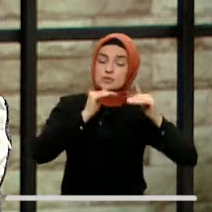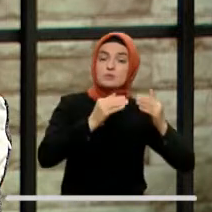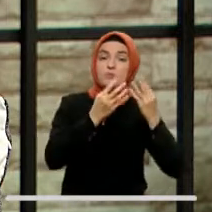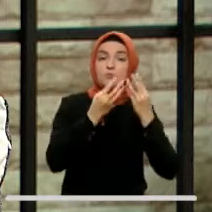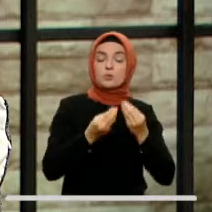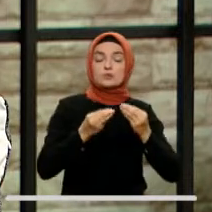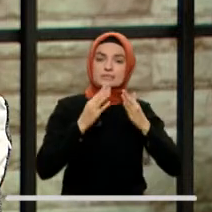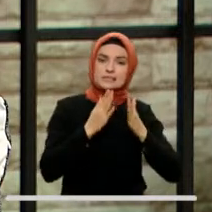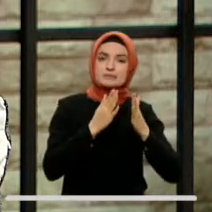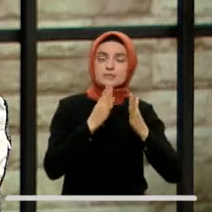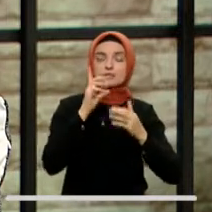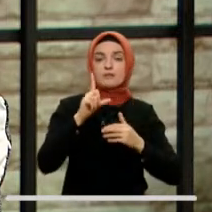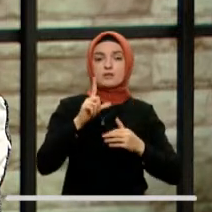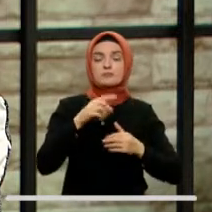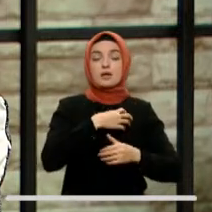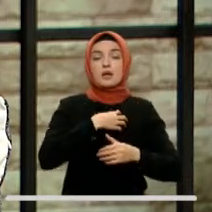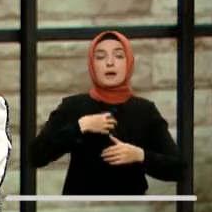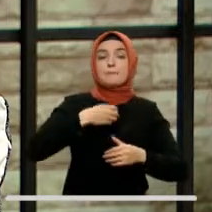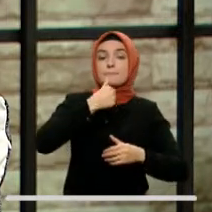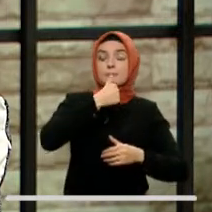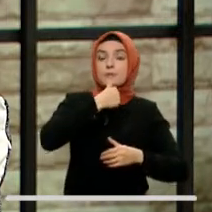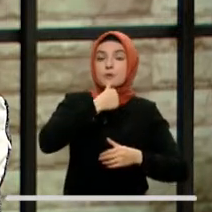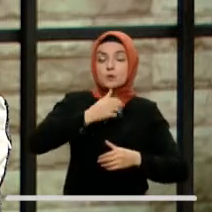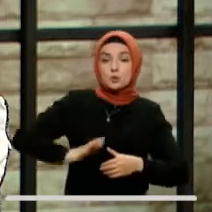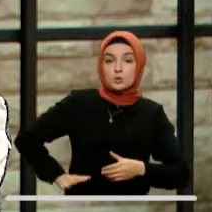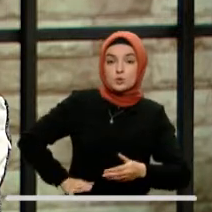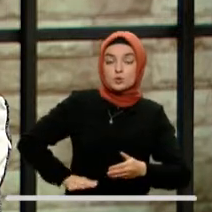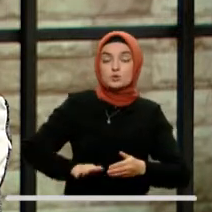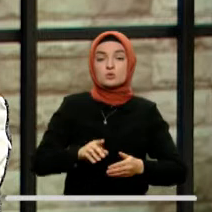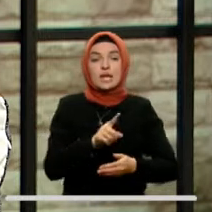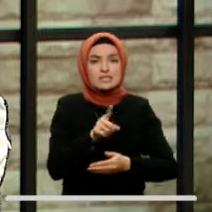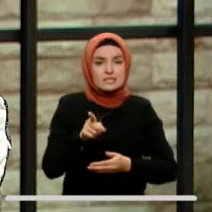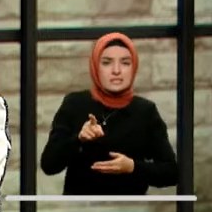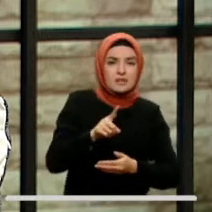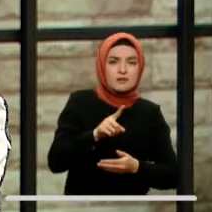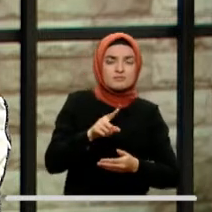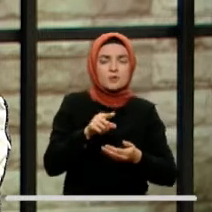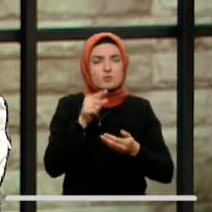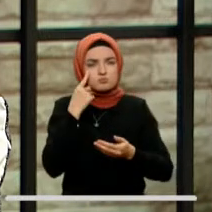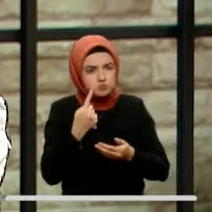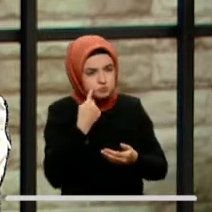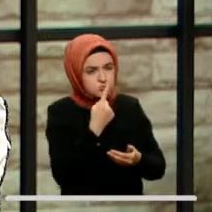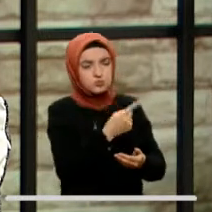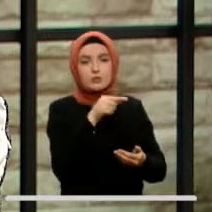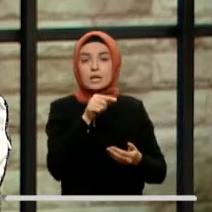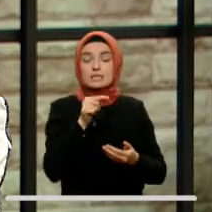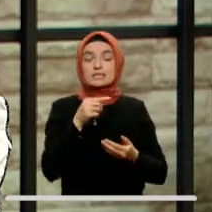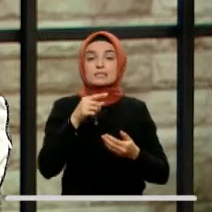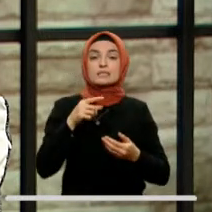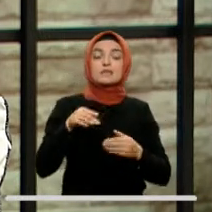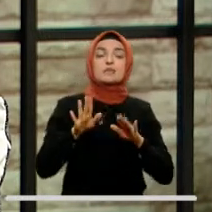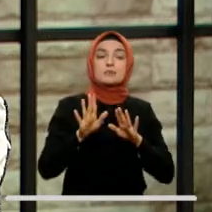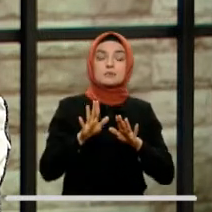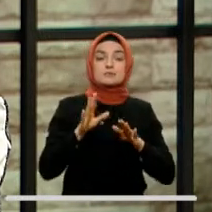ve babalar özellikle çocuklarda tartıyla çok ilgilenmemek ile yükümlüler. Yani işte çocuk haftalık şu kadar versin, aylık bu